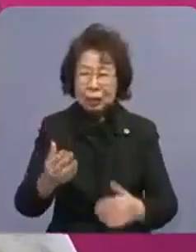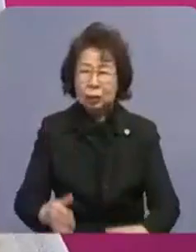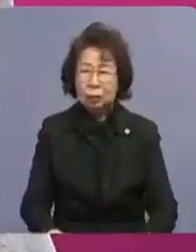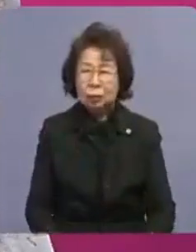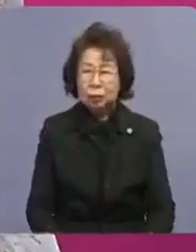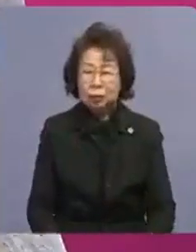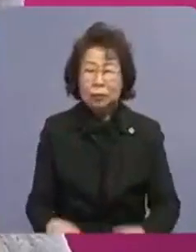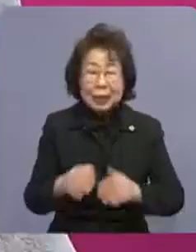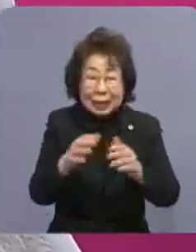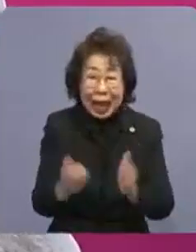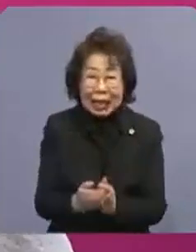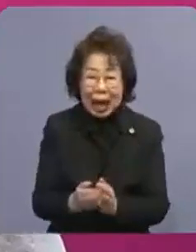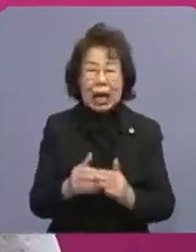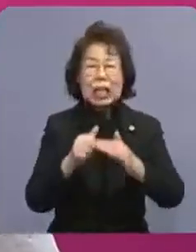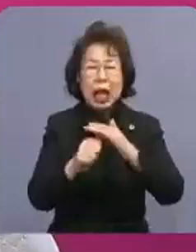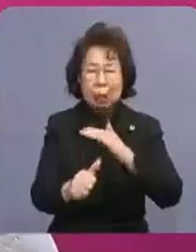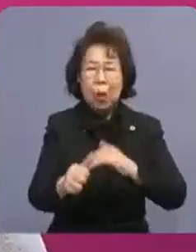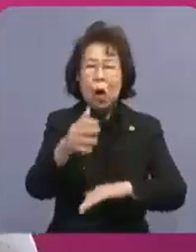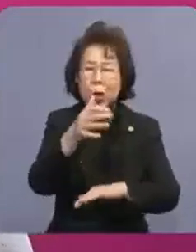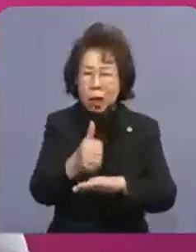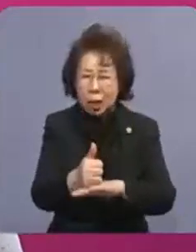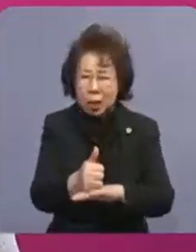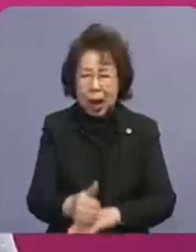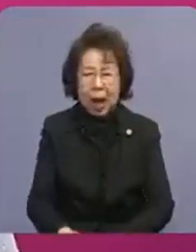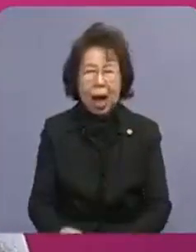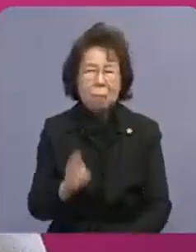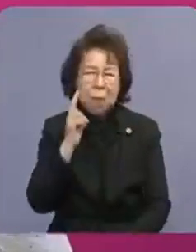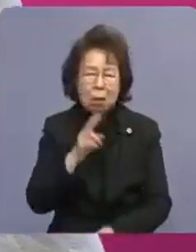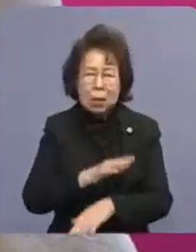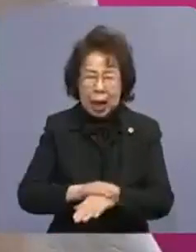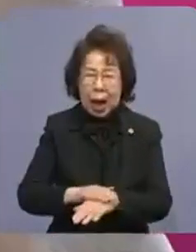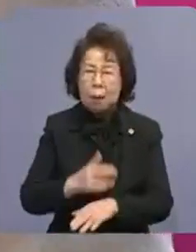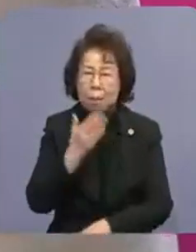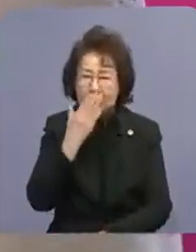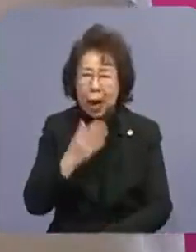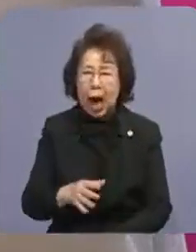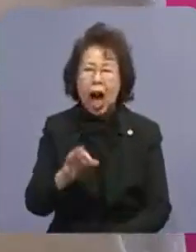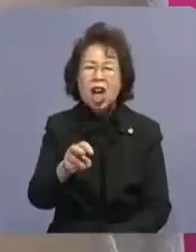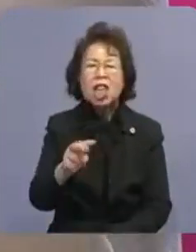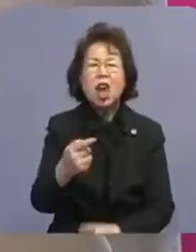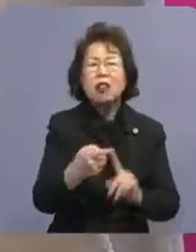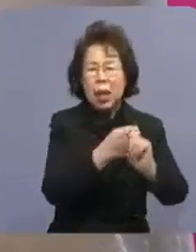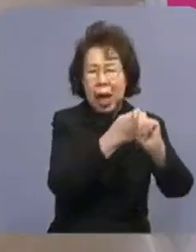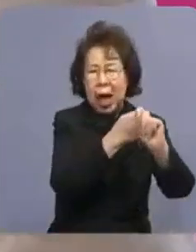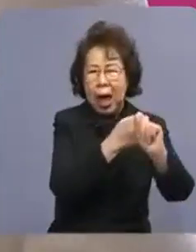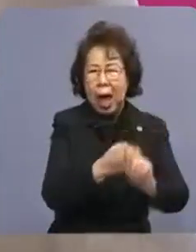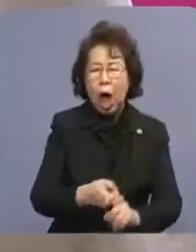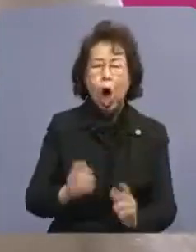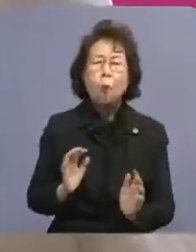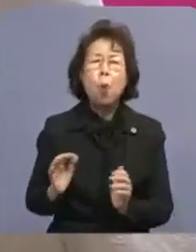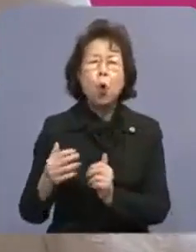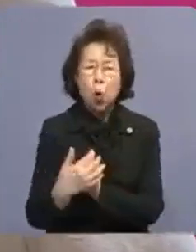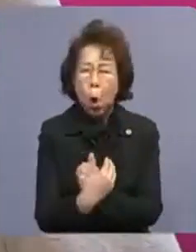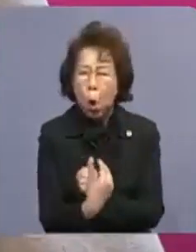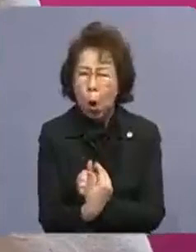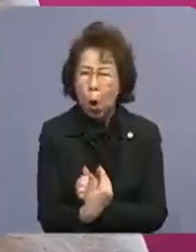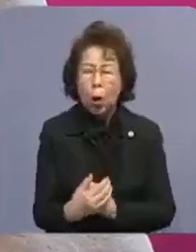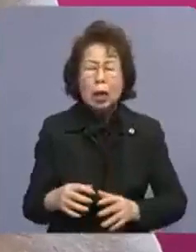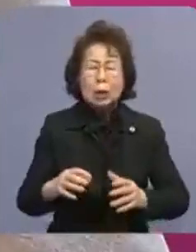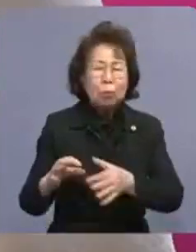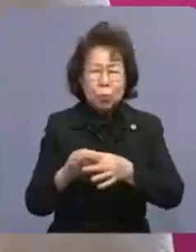이번 전당대회 결과가 연포탕이 되어야 된다. 연대와 포용과